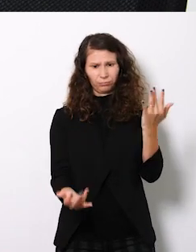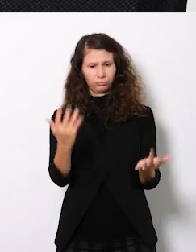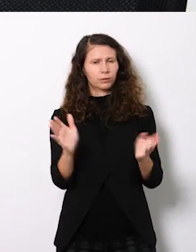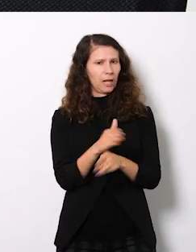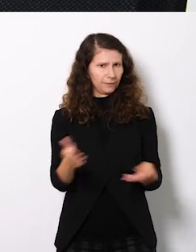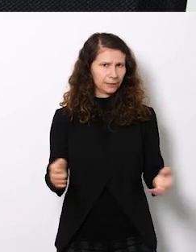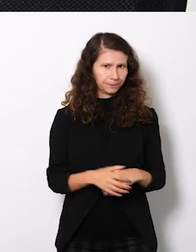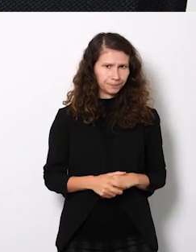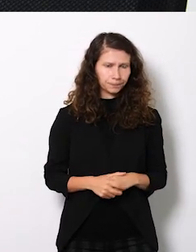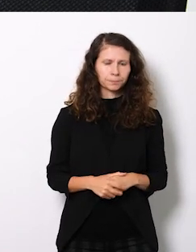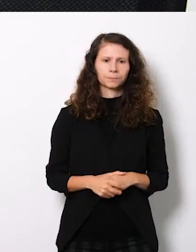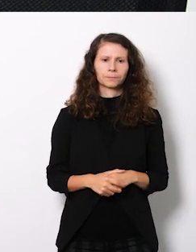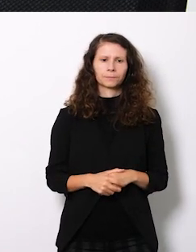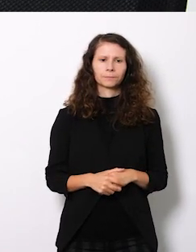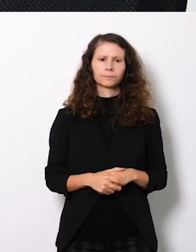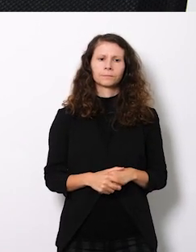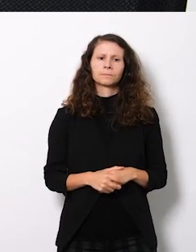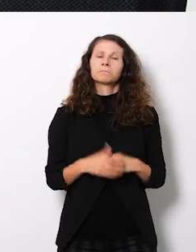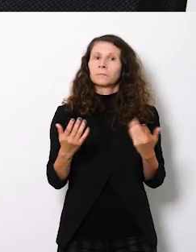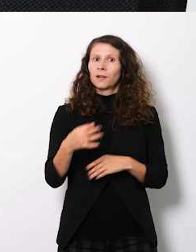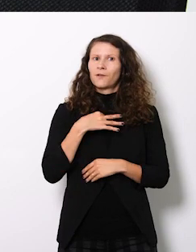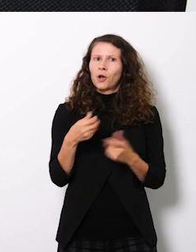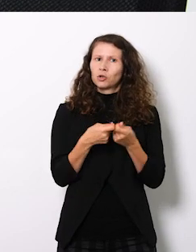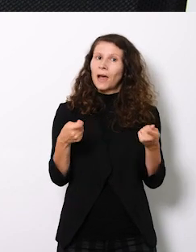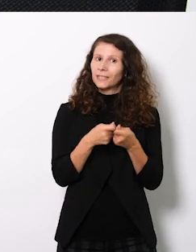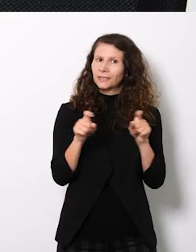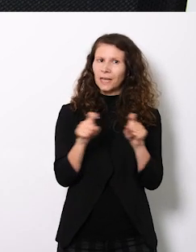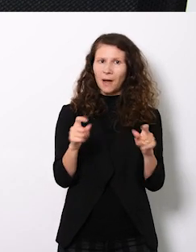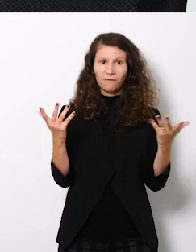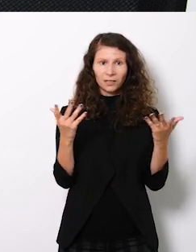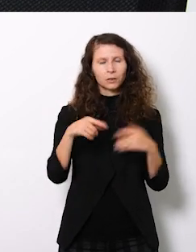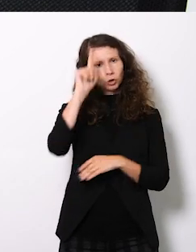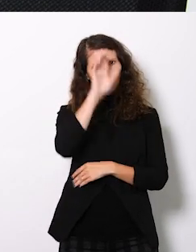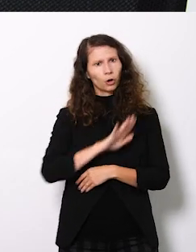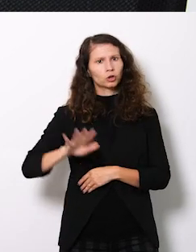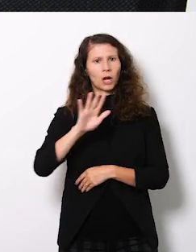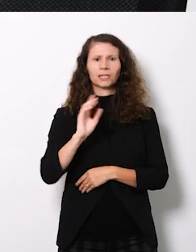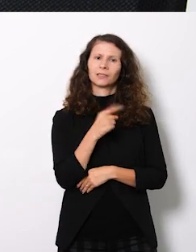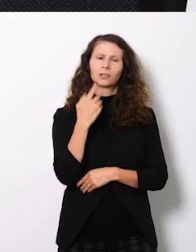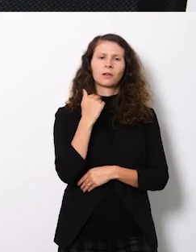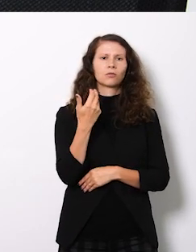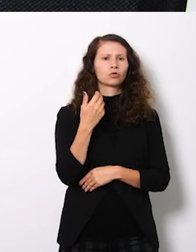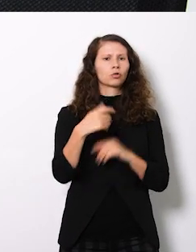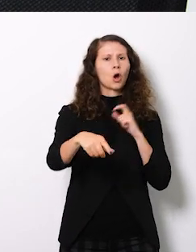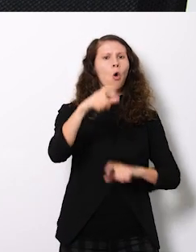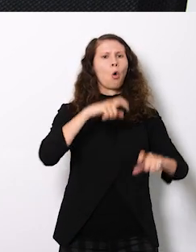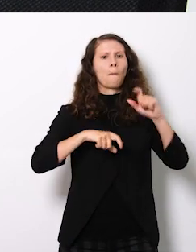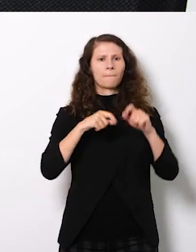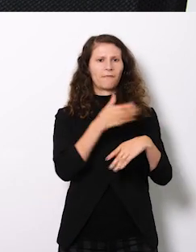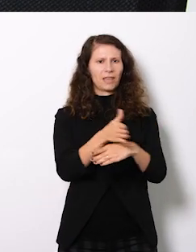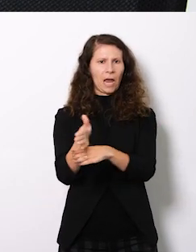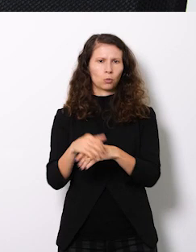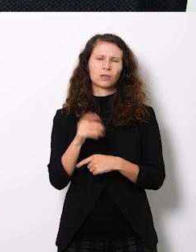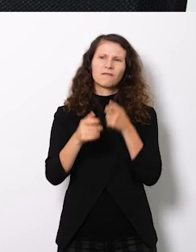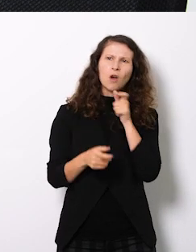ist für mich ja ein spannendes Thema, wie wir in Deutschland so ein bisschen schon auch umverteilen. Das Wort